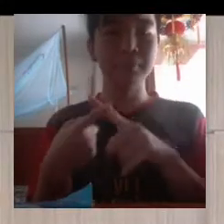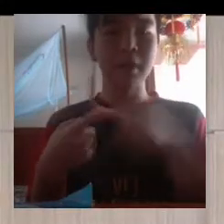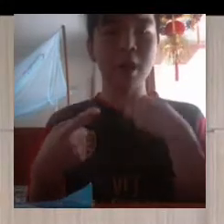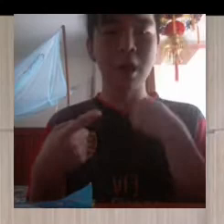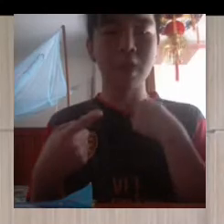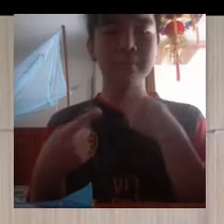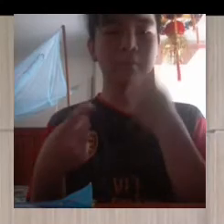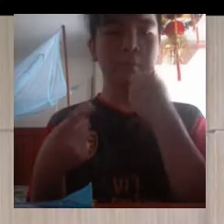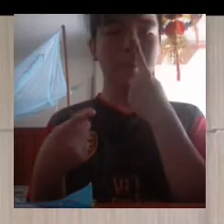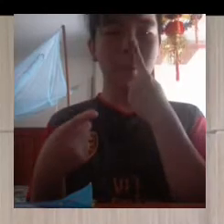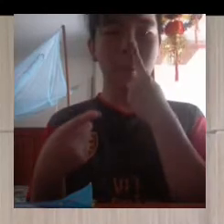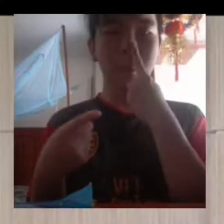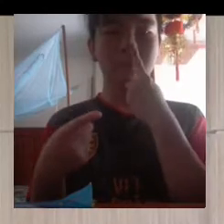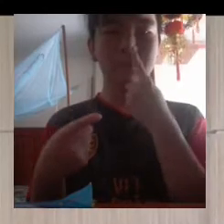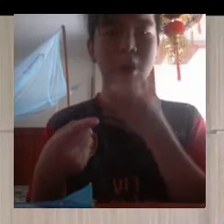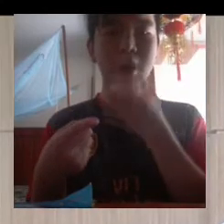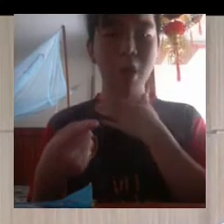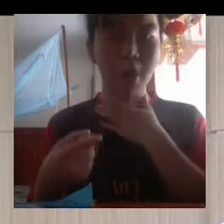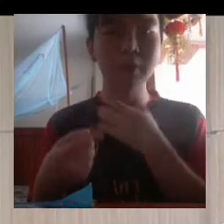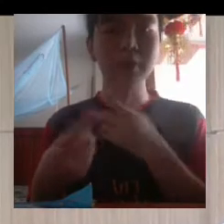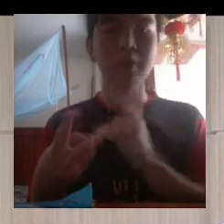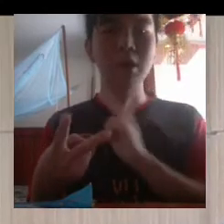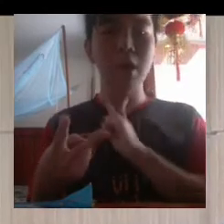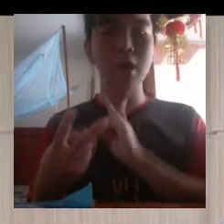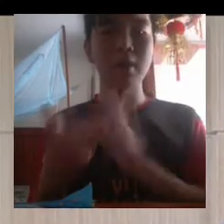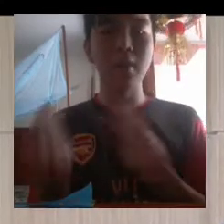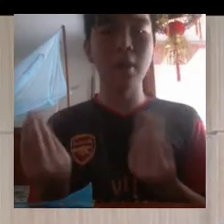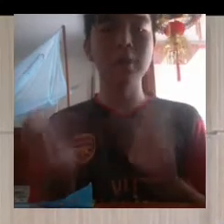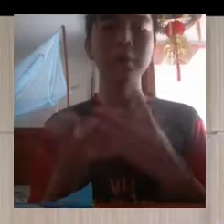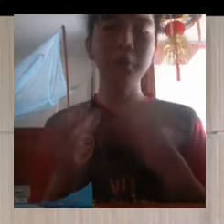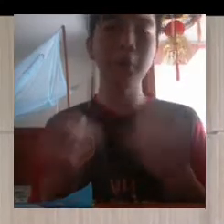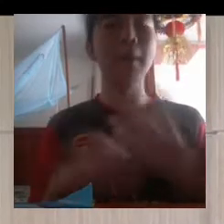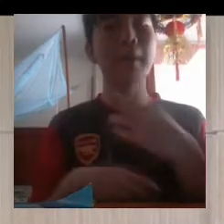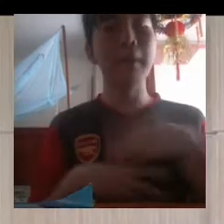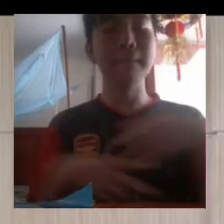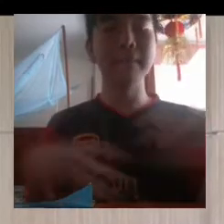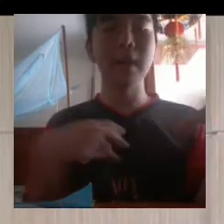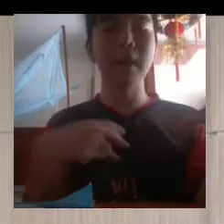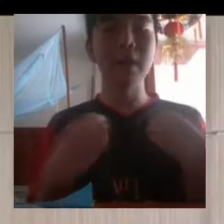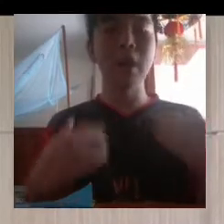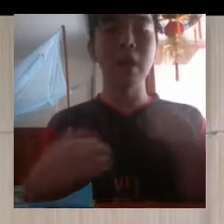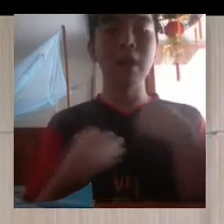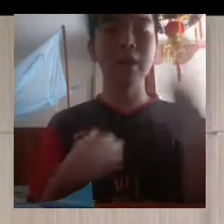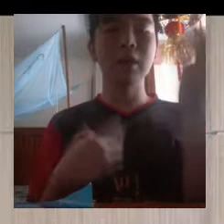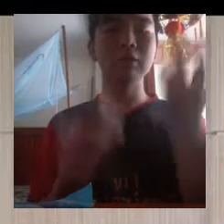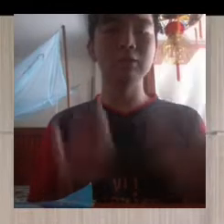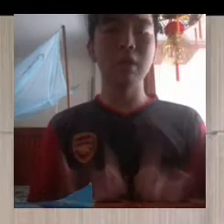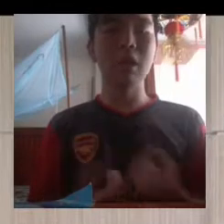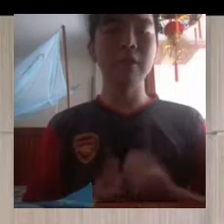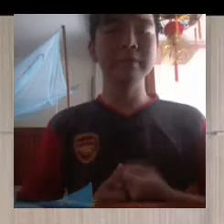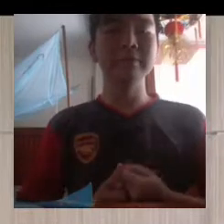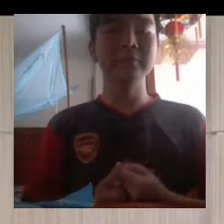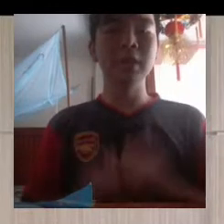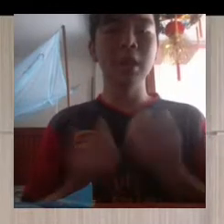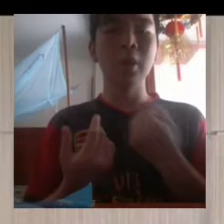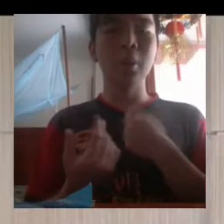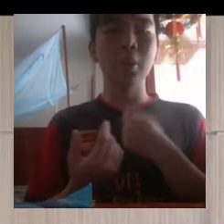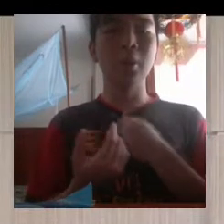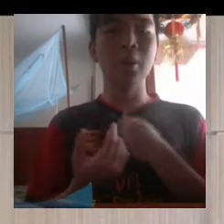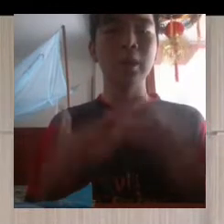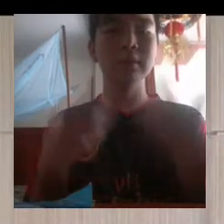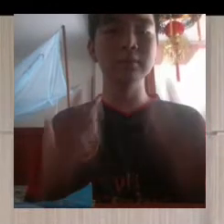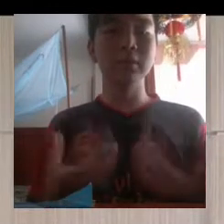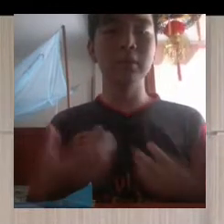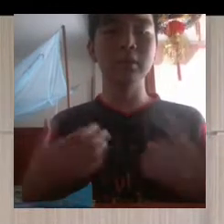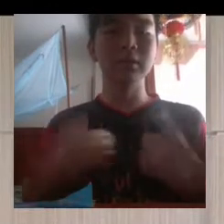muốn. Nhưng mà ngay từ cái việc mà hướng dẫn xây dựng khu cách ly, đấy, rồi kiểm